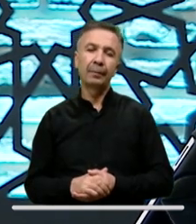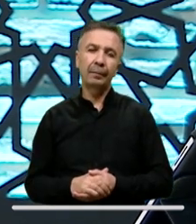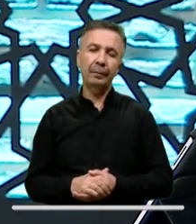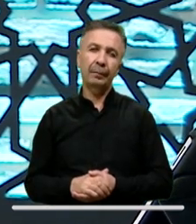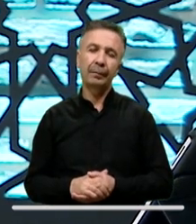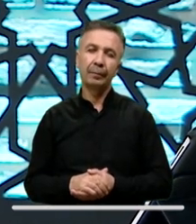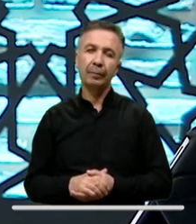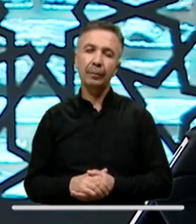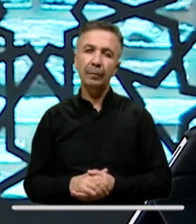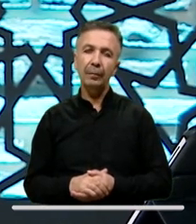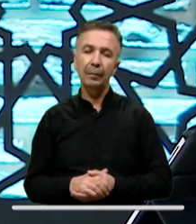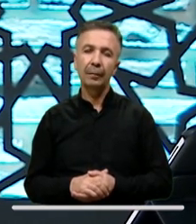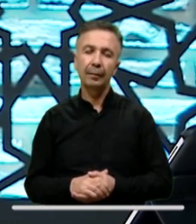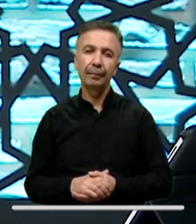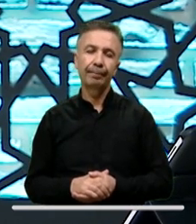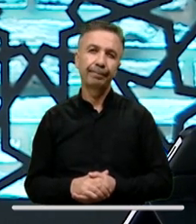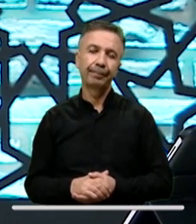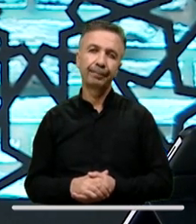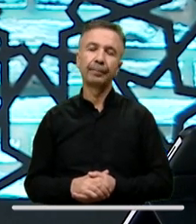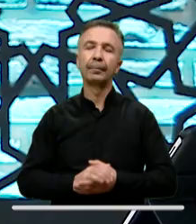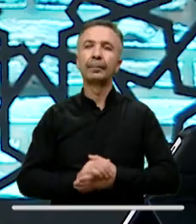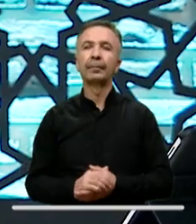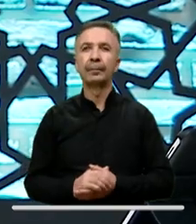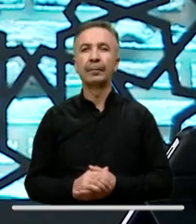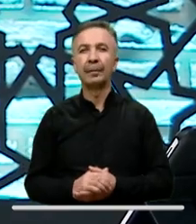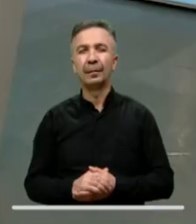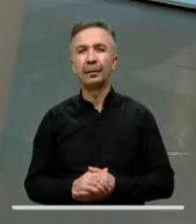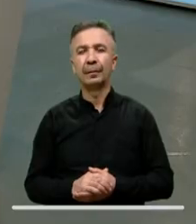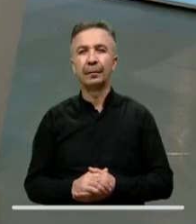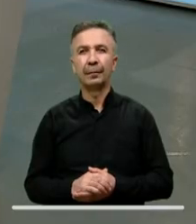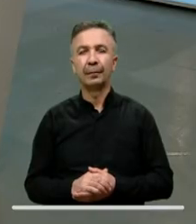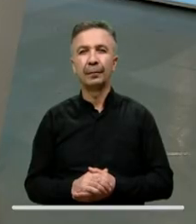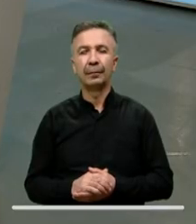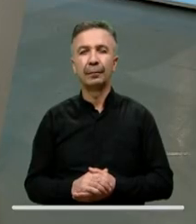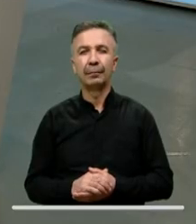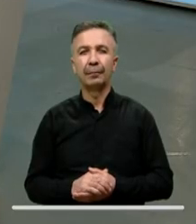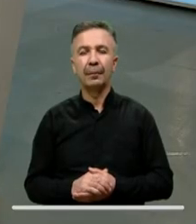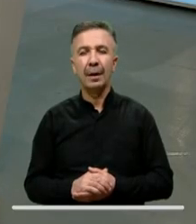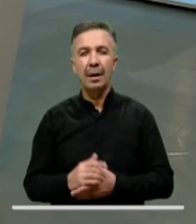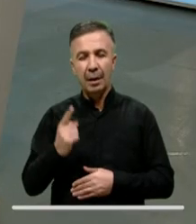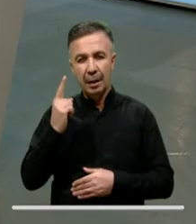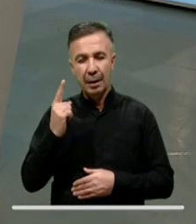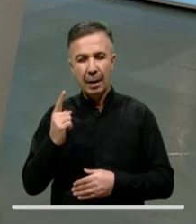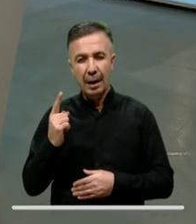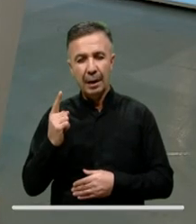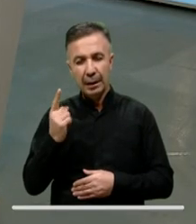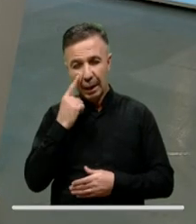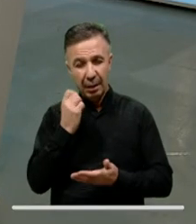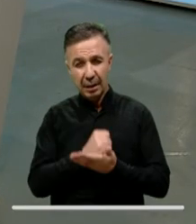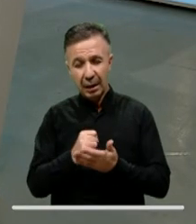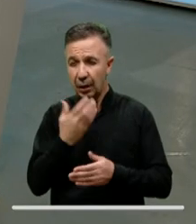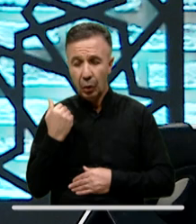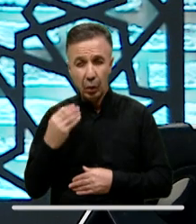ben de merak ettim. Kahramanmaraş'a selamlar, hayırlı akşamlar. Ortada bir resmi nikah yok. Evet. Dini nikahlı bir